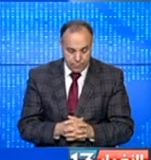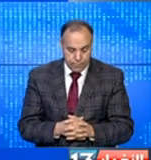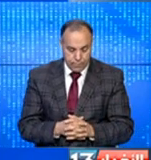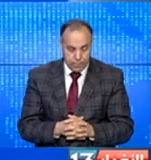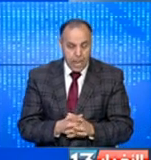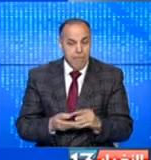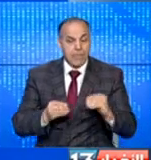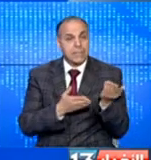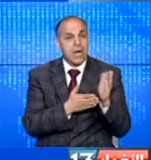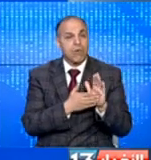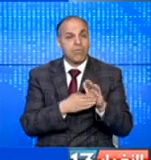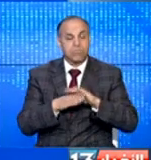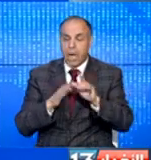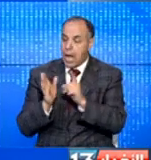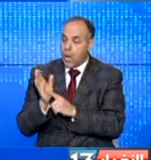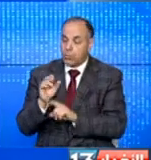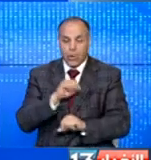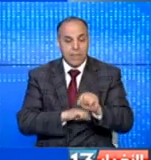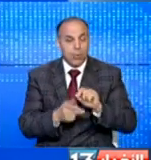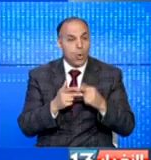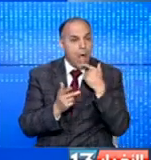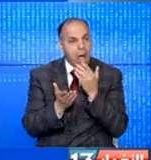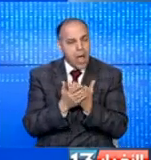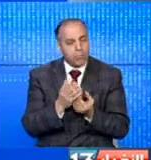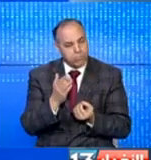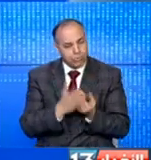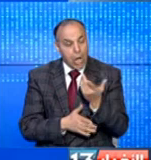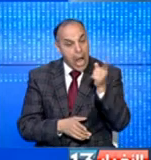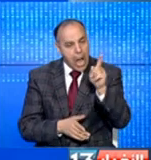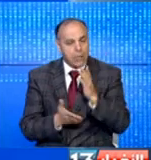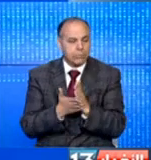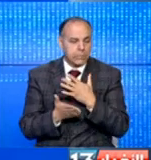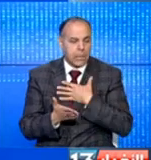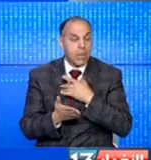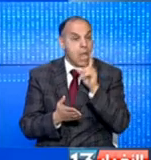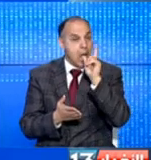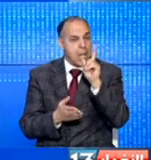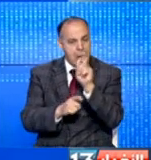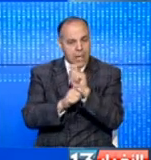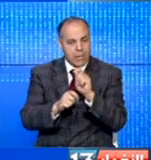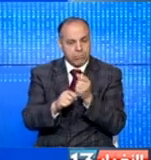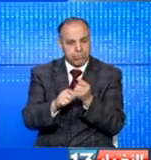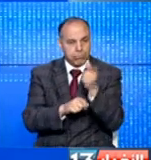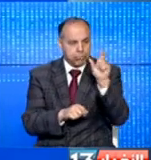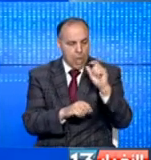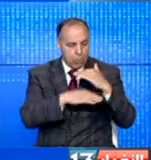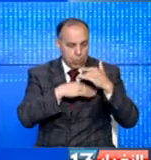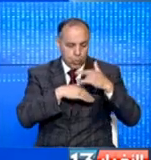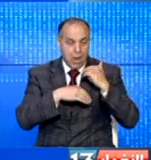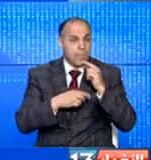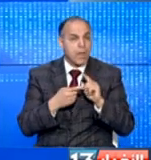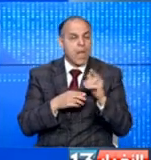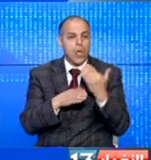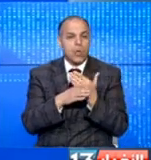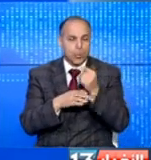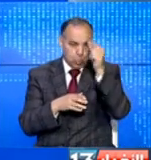قصد مزيد التعريف بالإطار القانوني المنظم حق النفاذ إلى المعلومة وأهمية احترام المعطيات الشخصية، نظمت